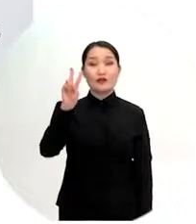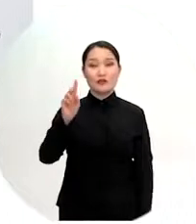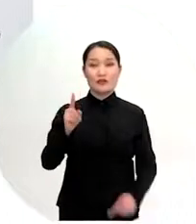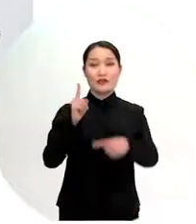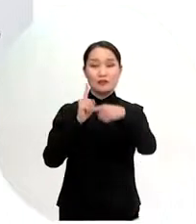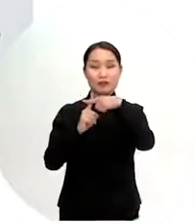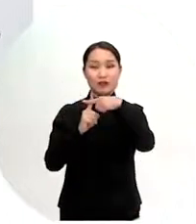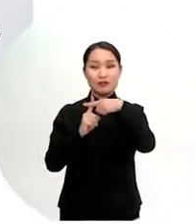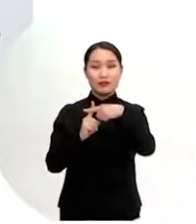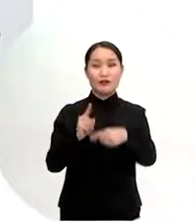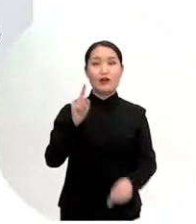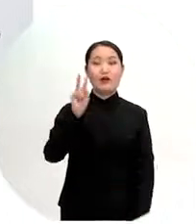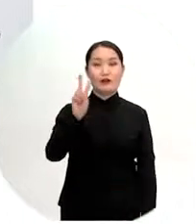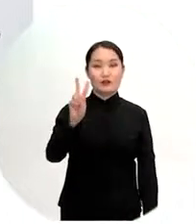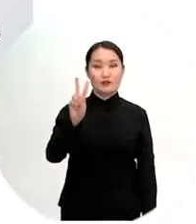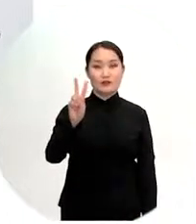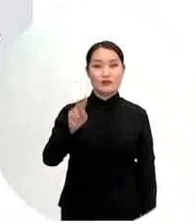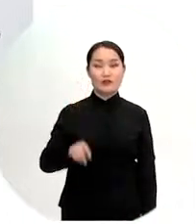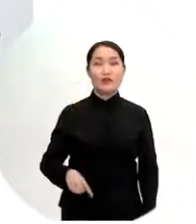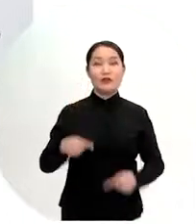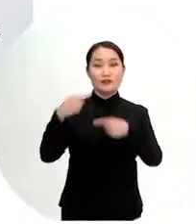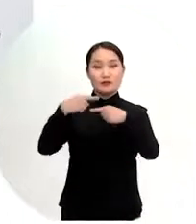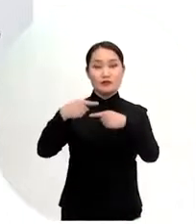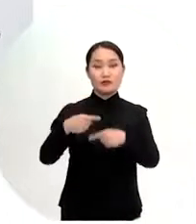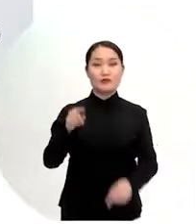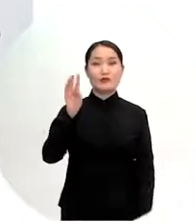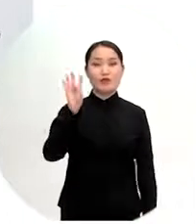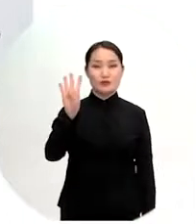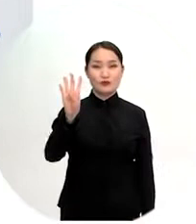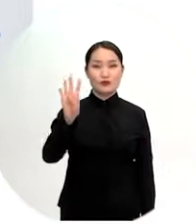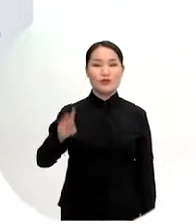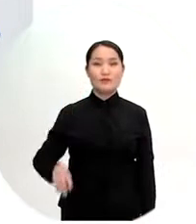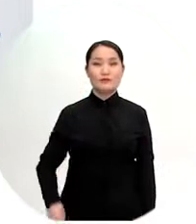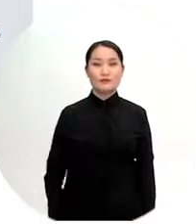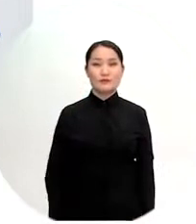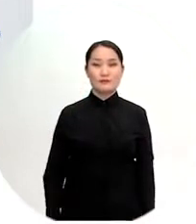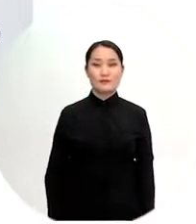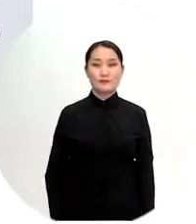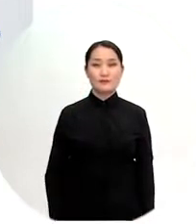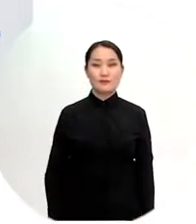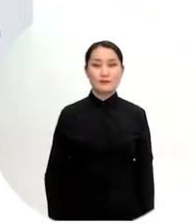дээр нэмэх нь 2 тэнцүү 4.